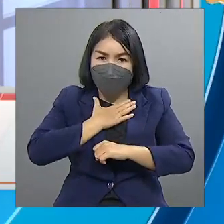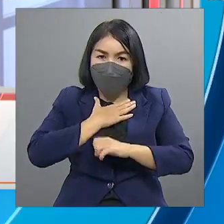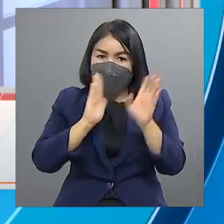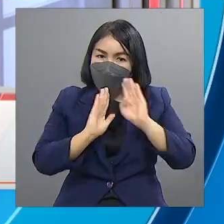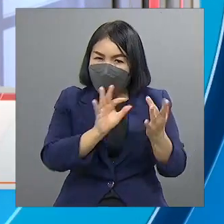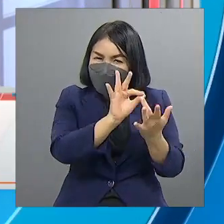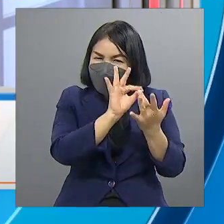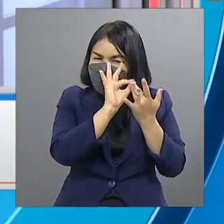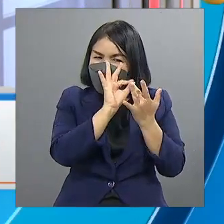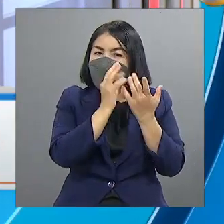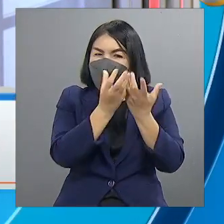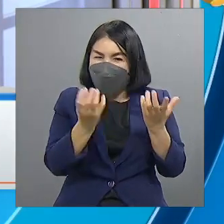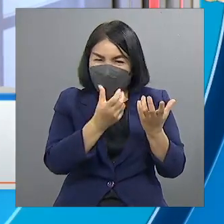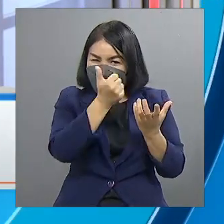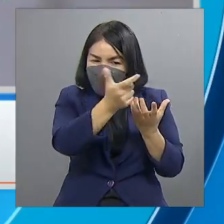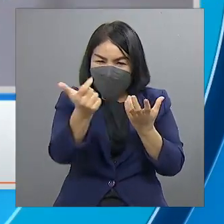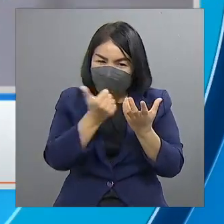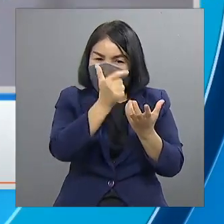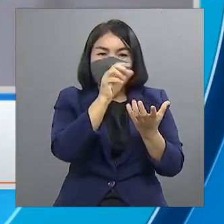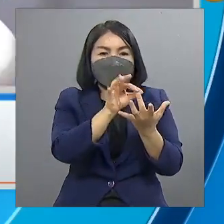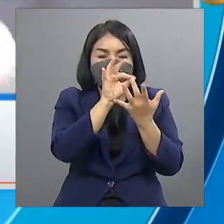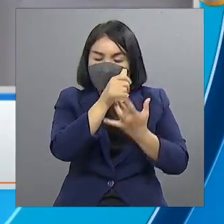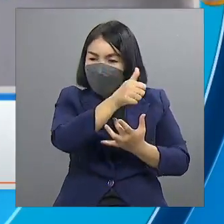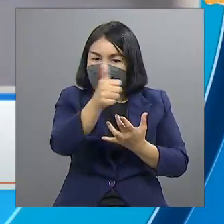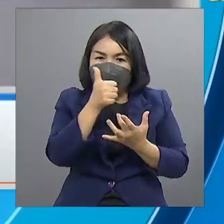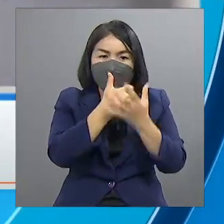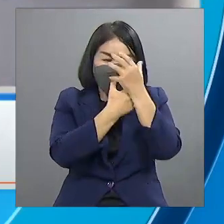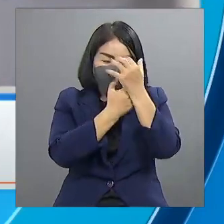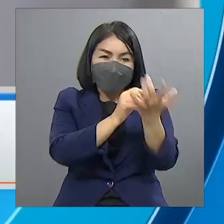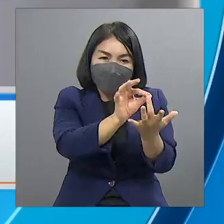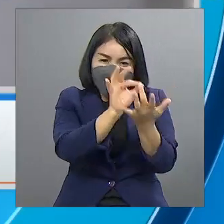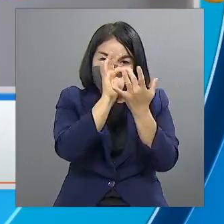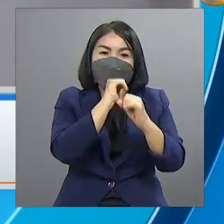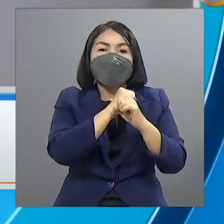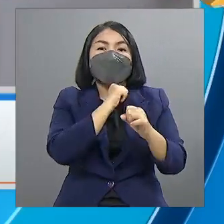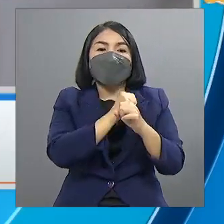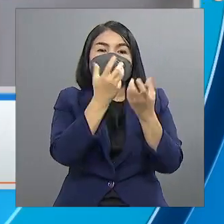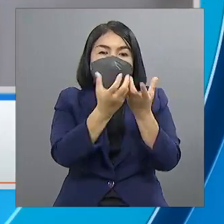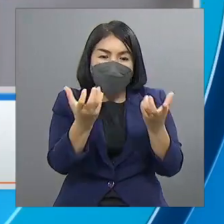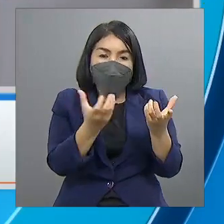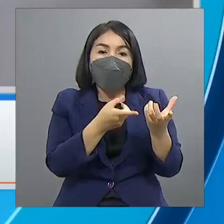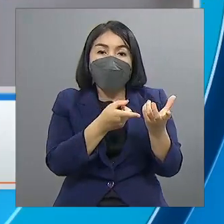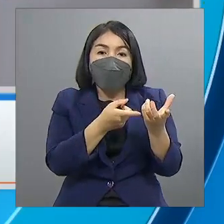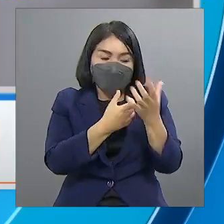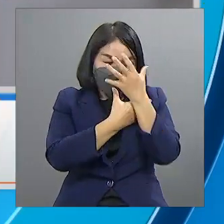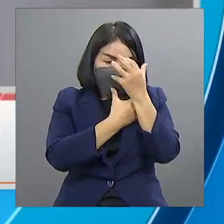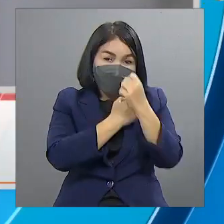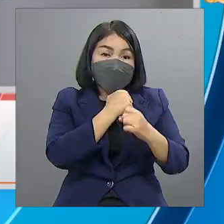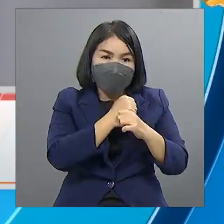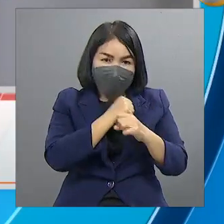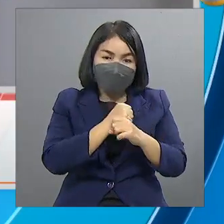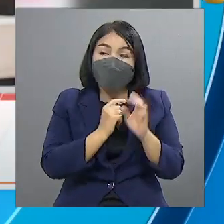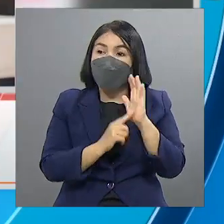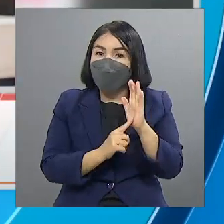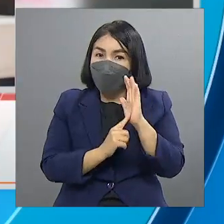คัดสรรวัตถุดิบเนี่ยมาอย่างดีนะคะเราสนใจทุกขั้นตอนในการทำนะคะวัตถุดิบของเราเนี่ยเราจะใส่ใจมากอย่างเช่นอย่างพริก